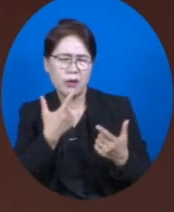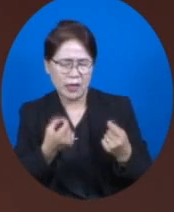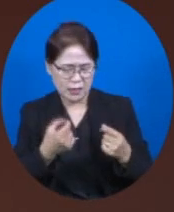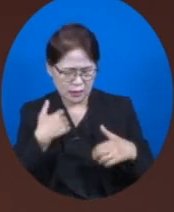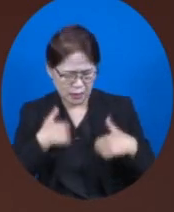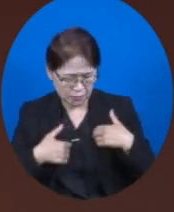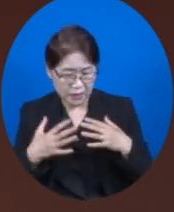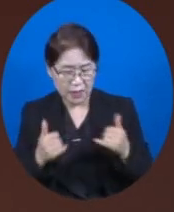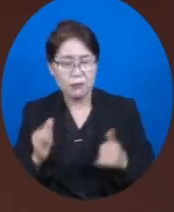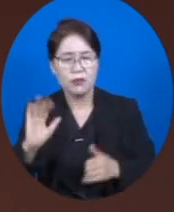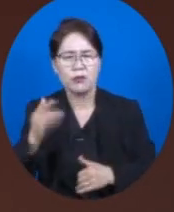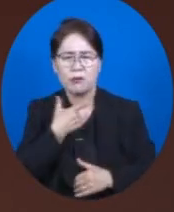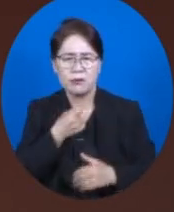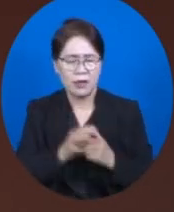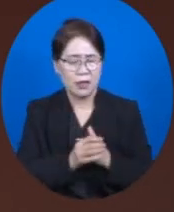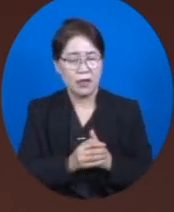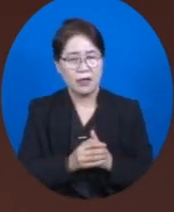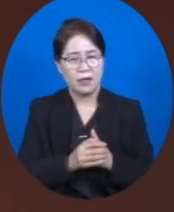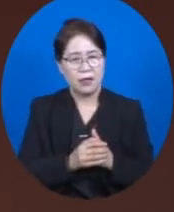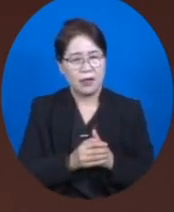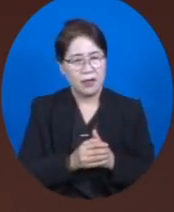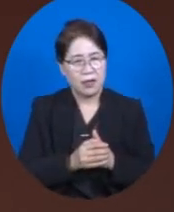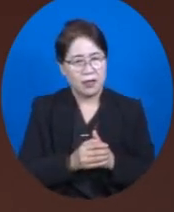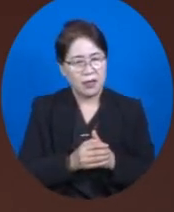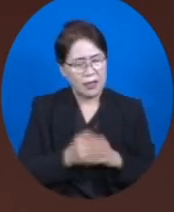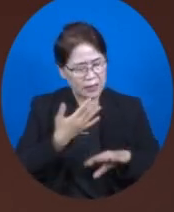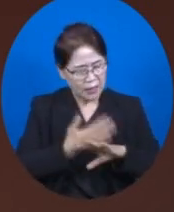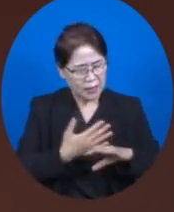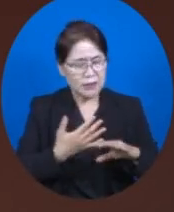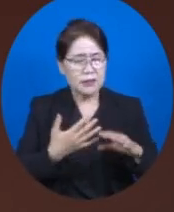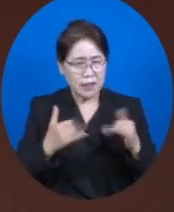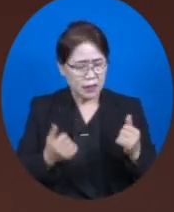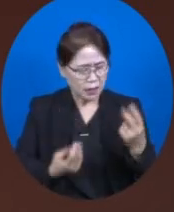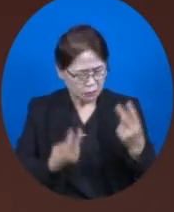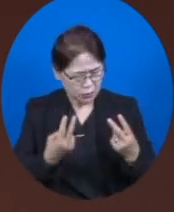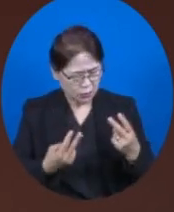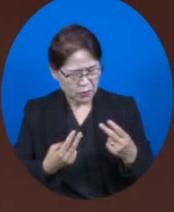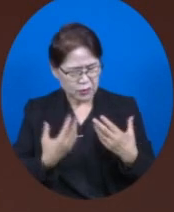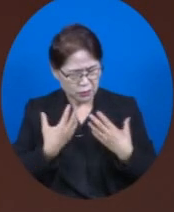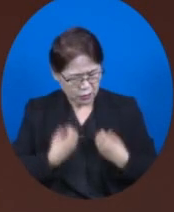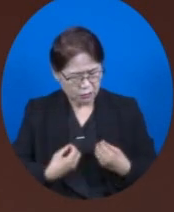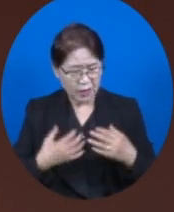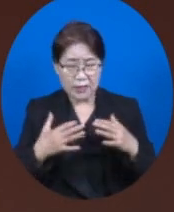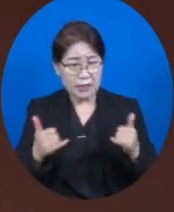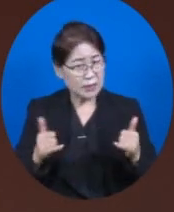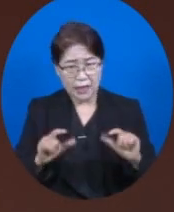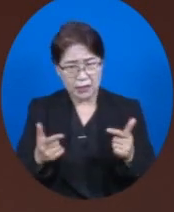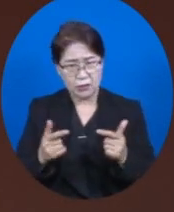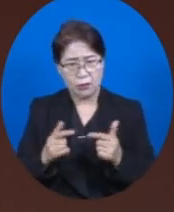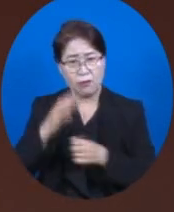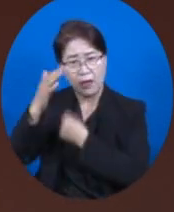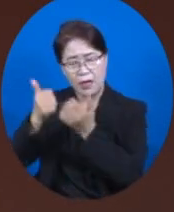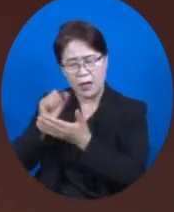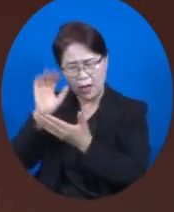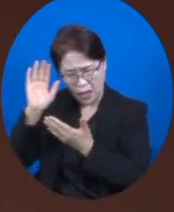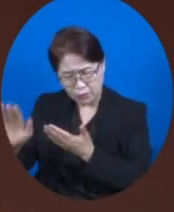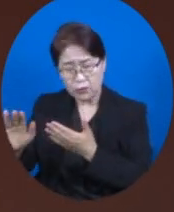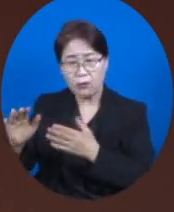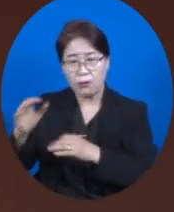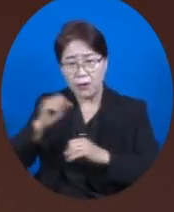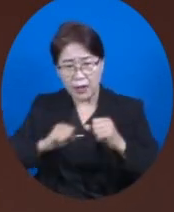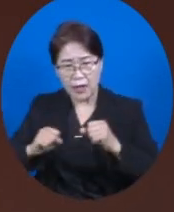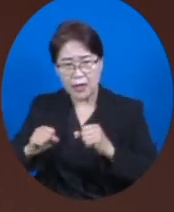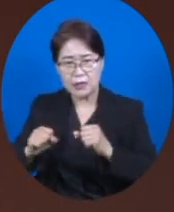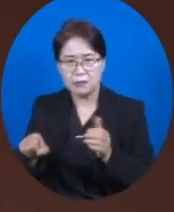끊임없이 누군가 비교하면서 좌절하고 절망하는 사람이 아니라 앞으로 하나님께서 행하실 그